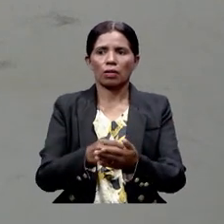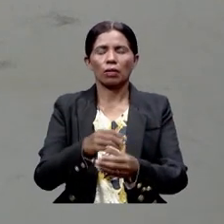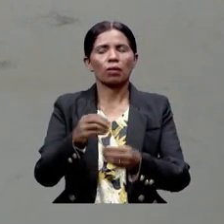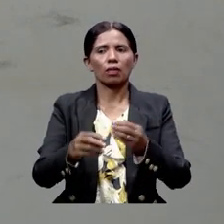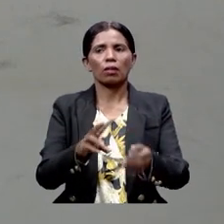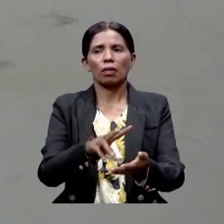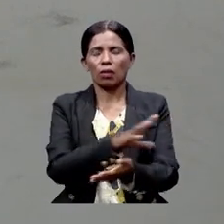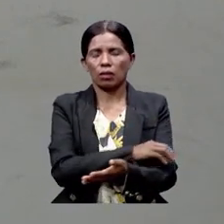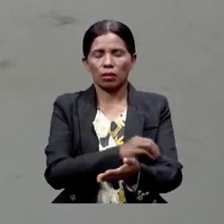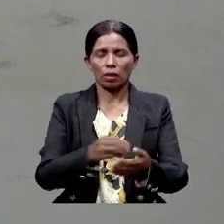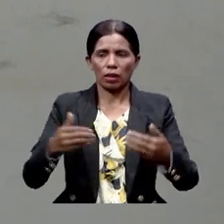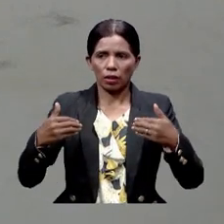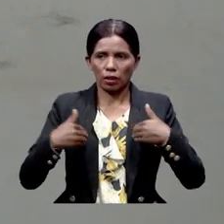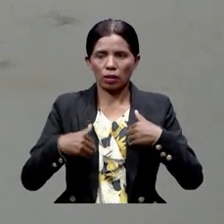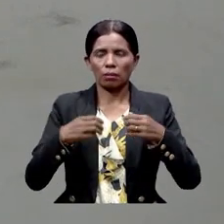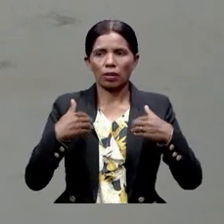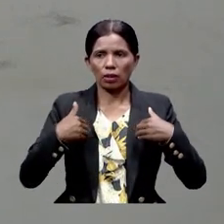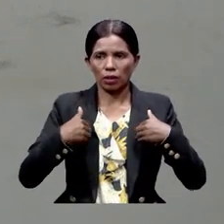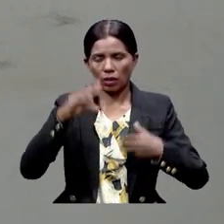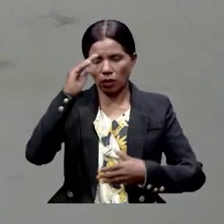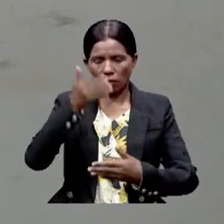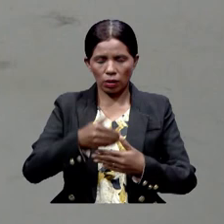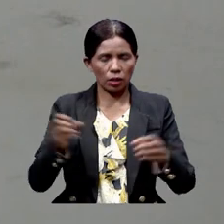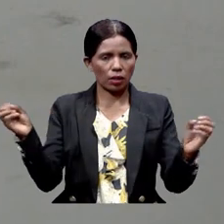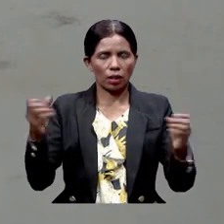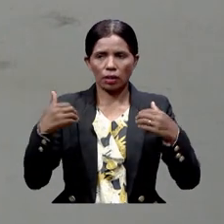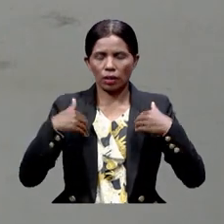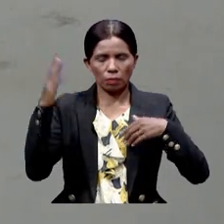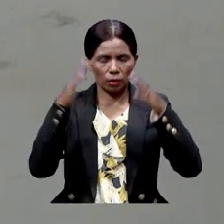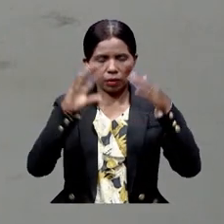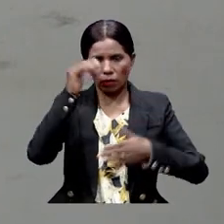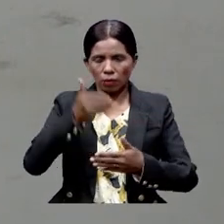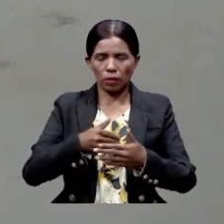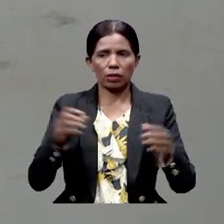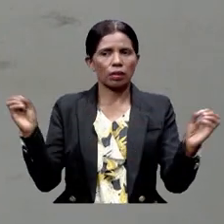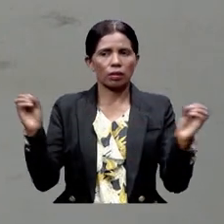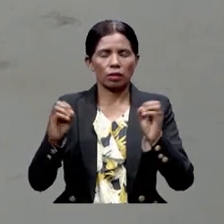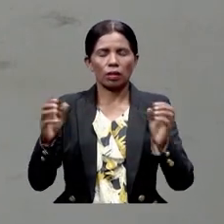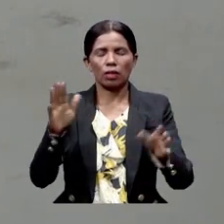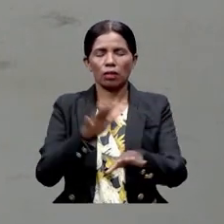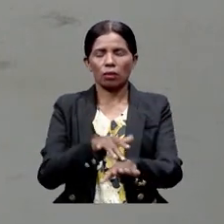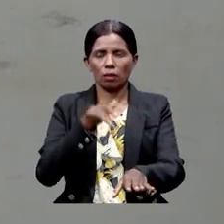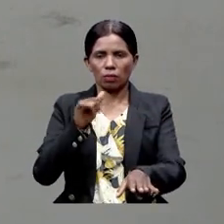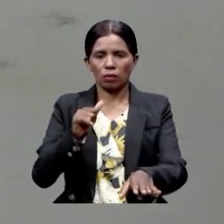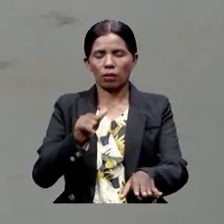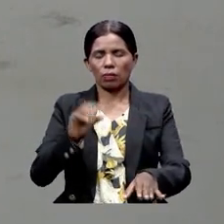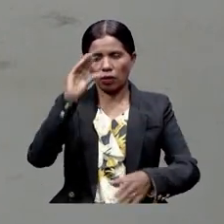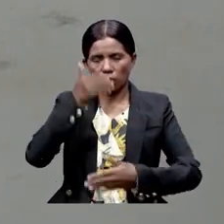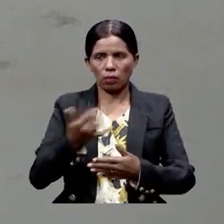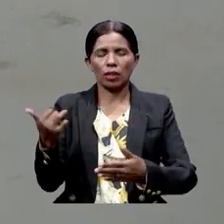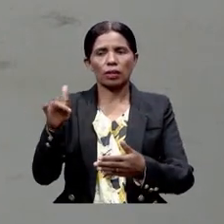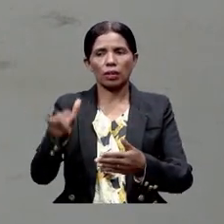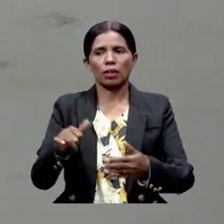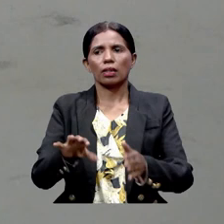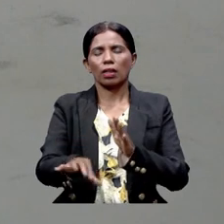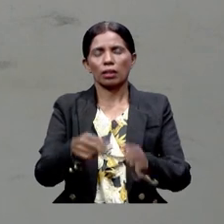virus ni undetected ni ase ni beliha oan la iha problem ni oan se la hetan be sera transmisaun ba ni oan sera mebe kuando ni